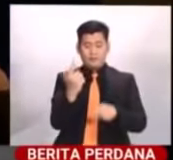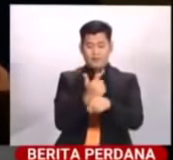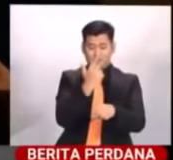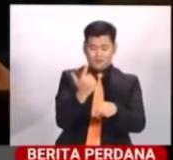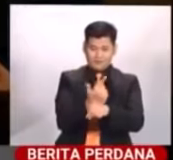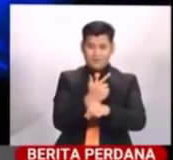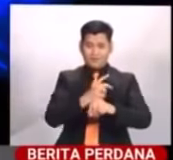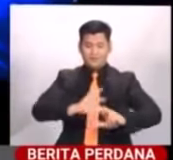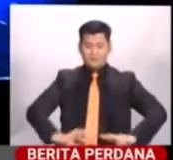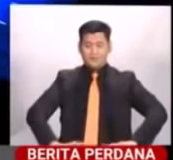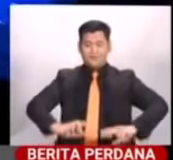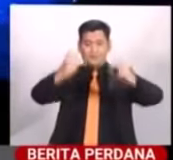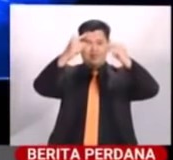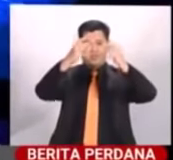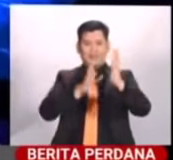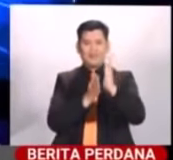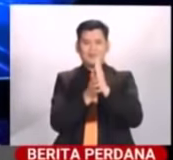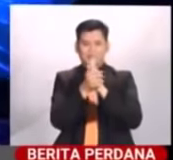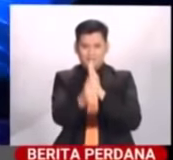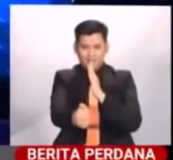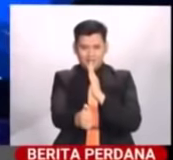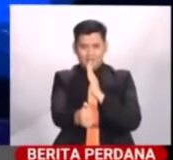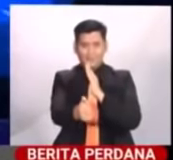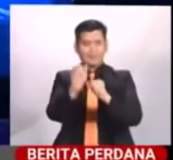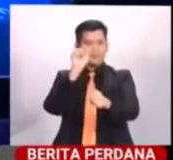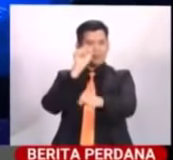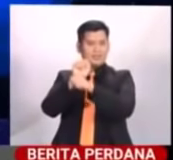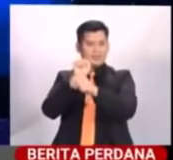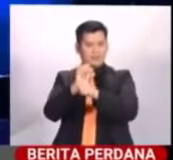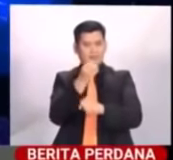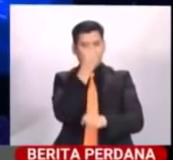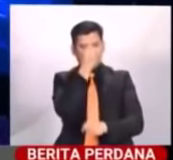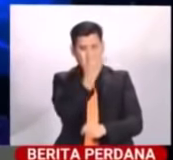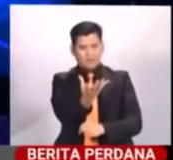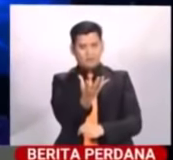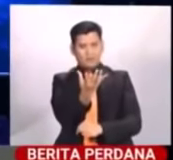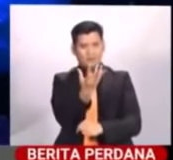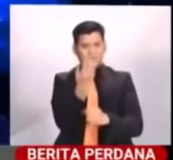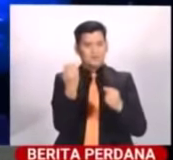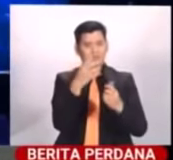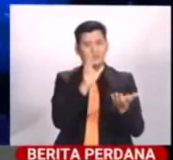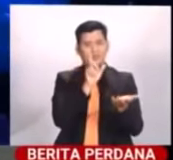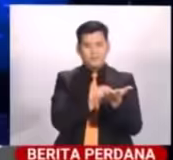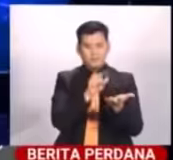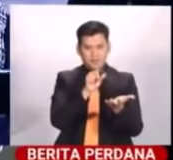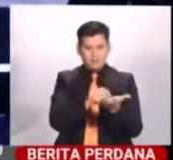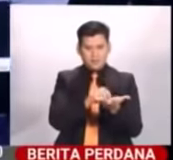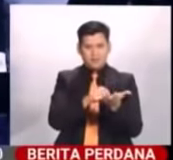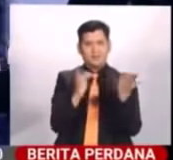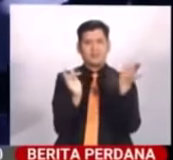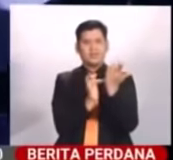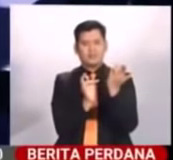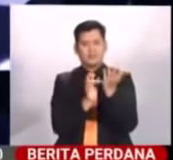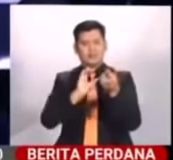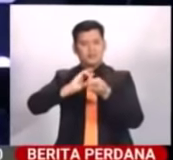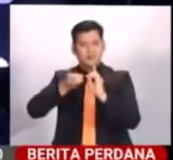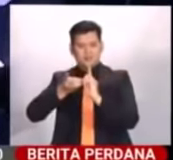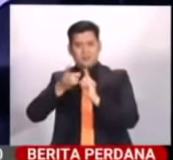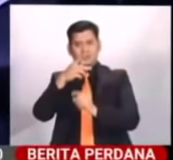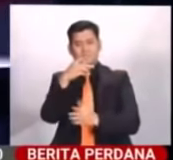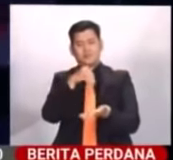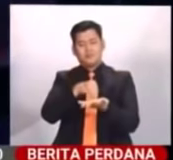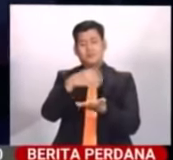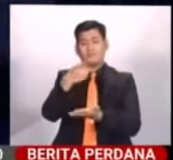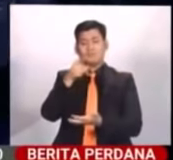taraf kemahiran pekerja. Beliau bercakap dalam sidang media pada seminar teknikal ISSA mengenai pendigitalan di Kuala Lumpur.